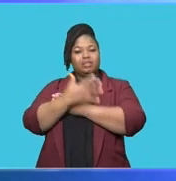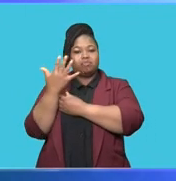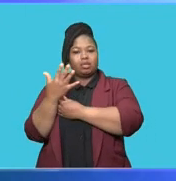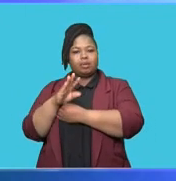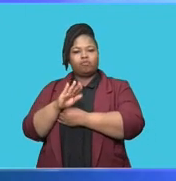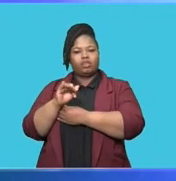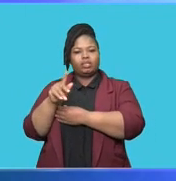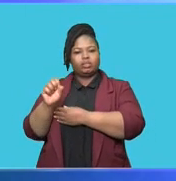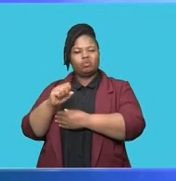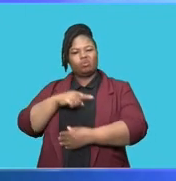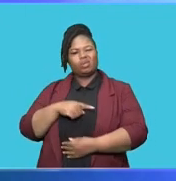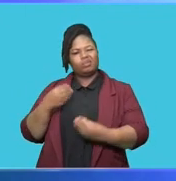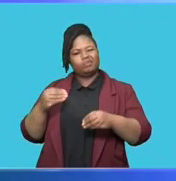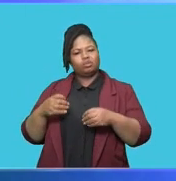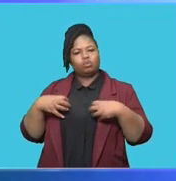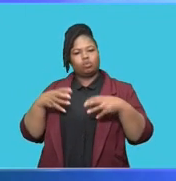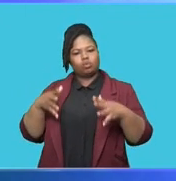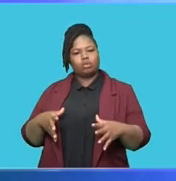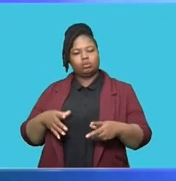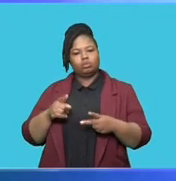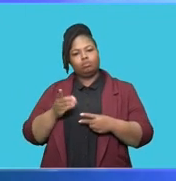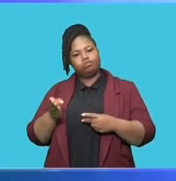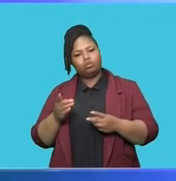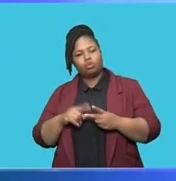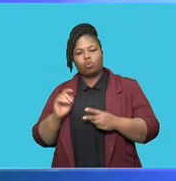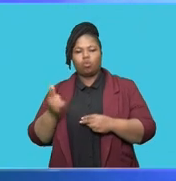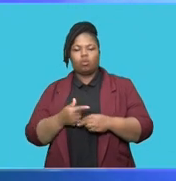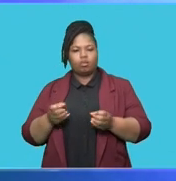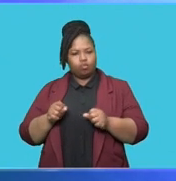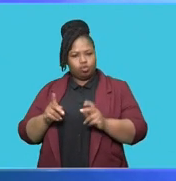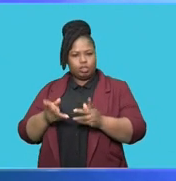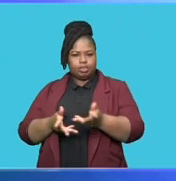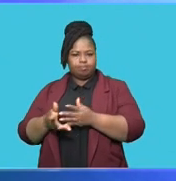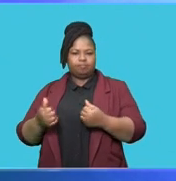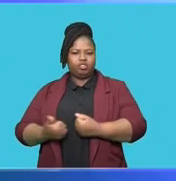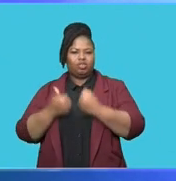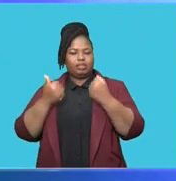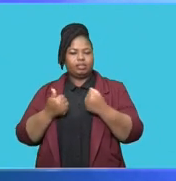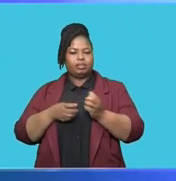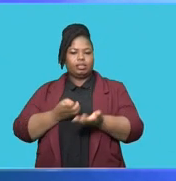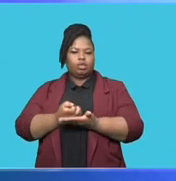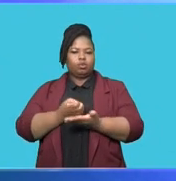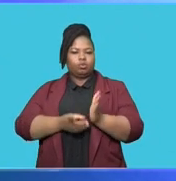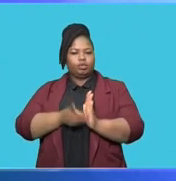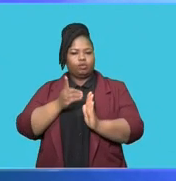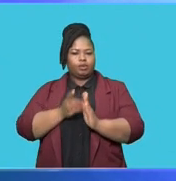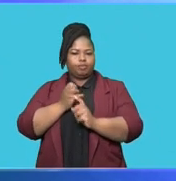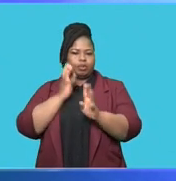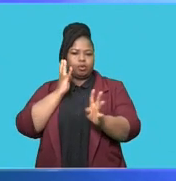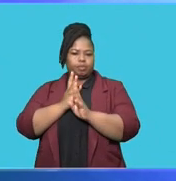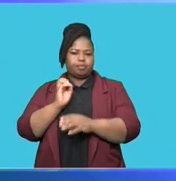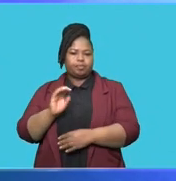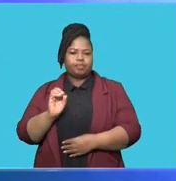ibihlose ukunikeza abaphathi bamabhizinisi umphakathi wonkana ithuba lokuxoxa ngezingqinamba ezithinta ukuthuthukiswa komnotho